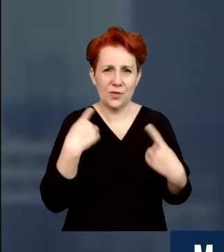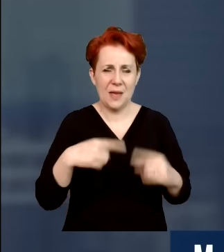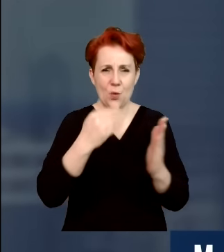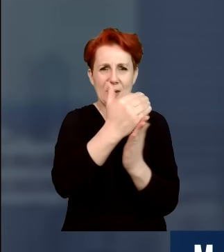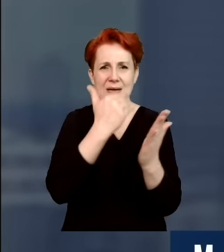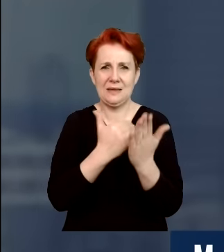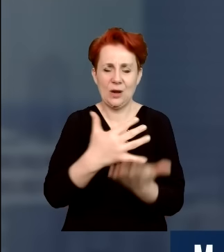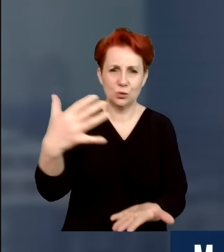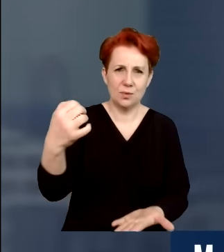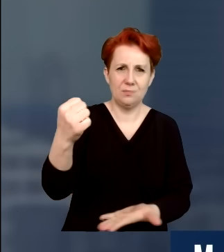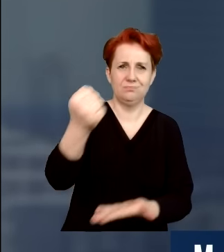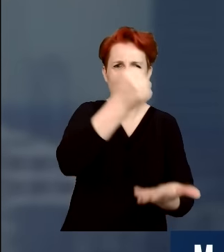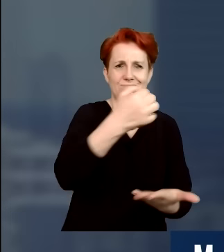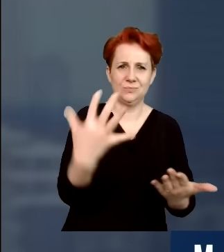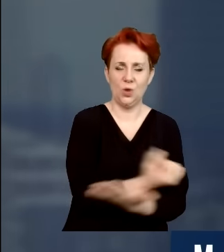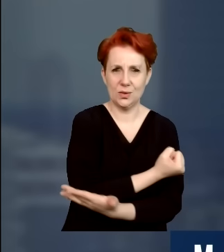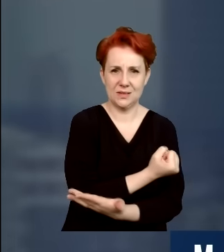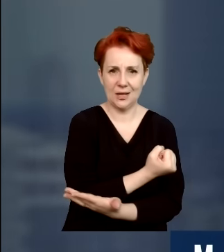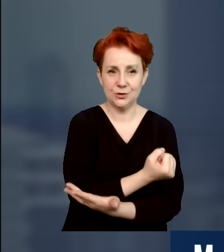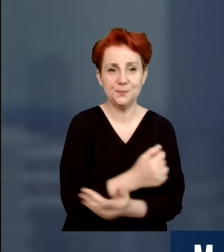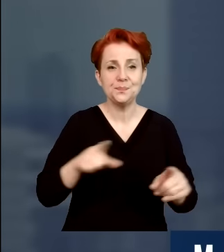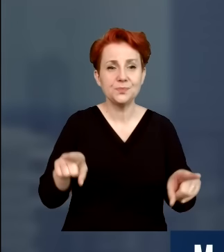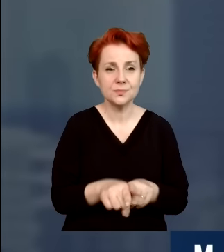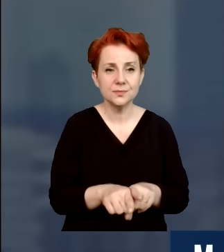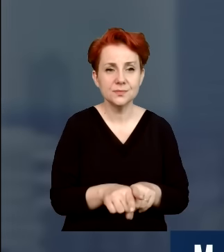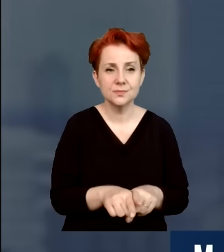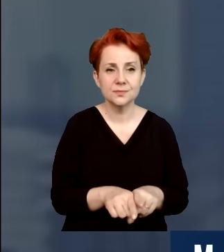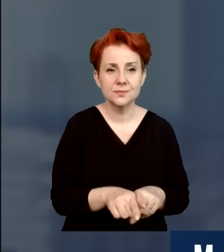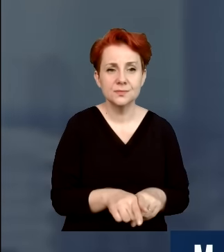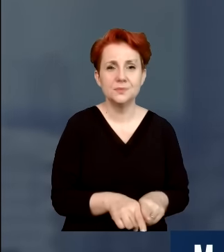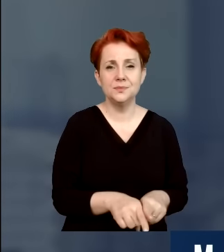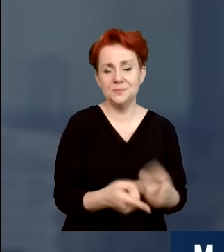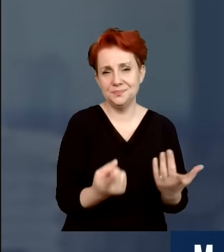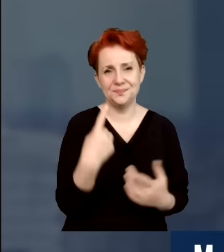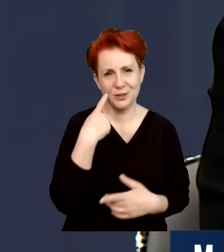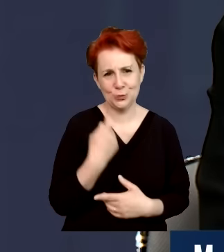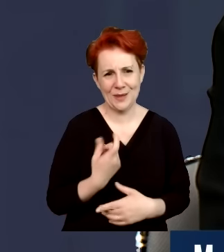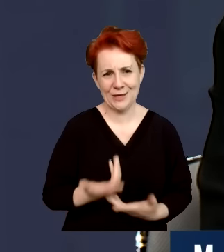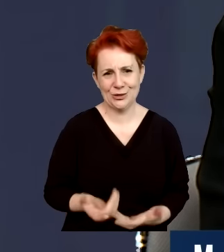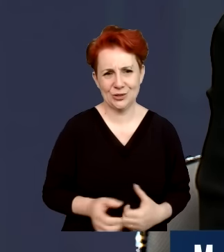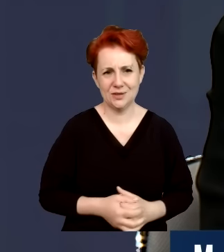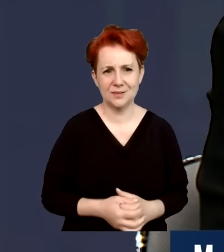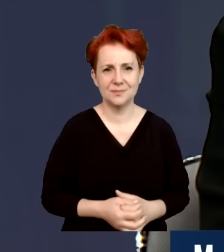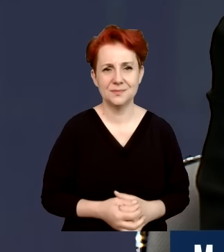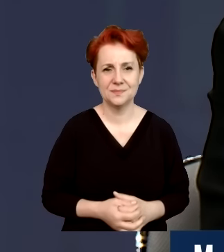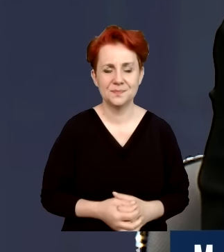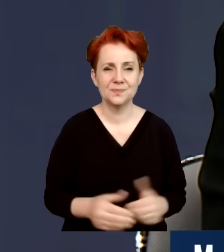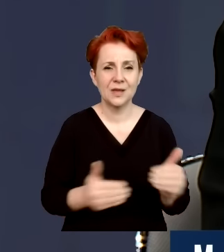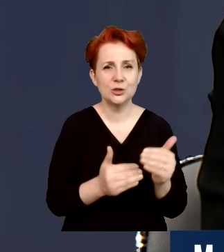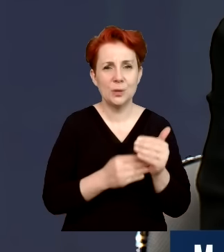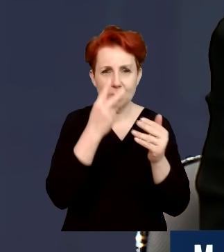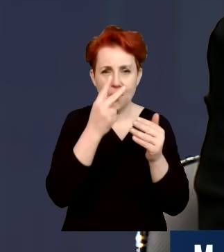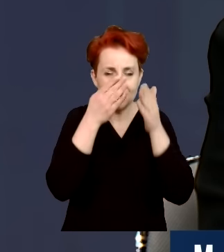tych pieniędzy. No i generalnie, no, rzecz biorąc, no to on jest dość groteskowy. Pani redaktor, trzeba na to popatrzeć szerzej. To